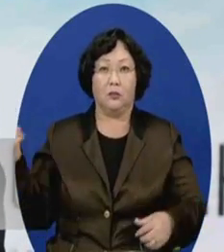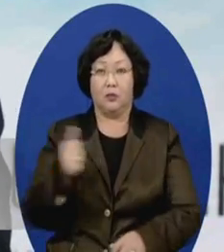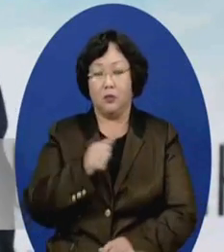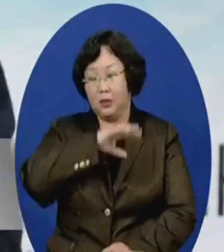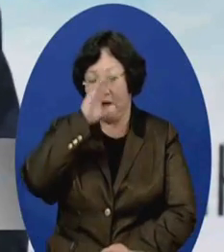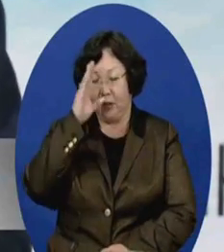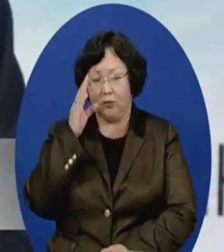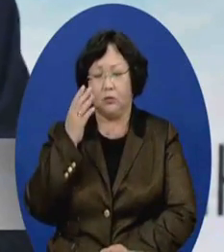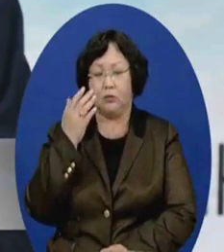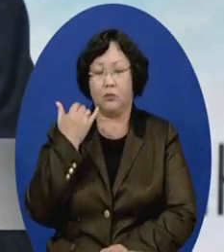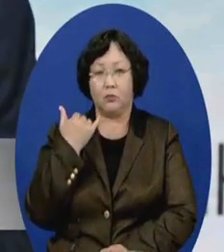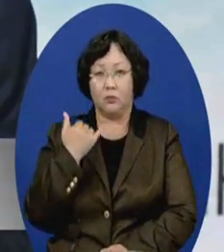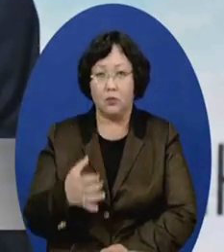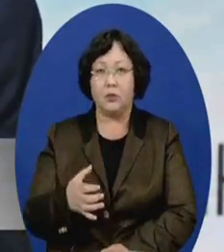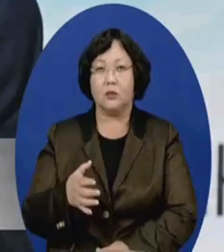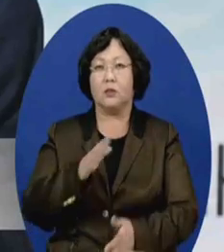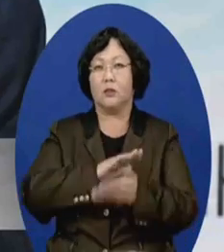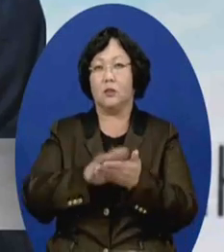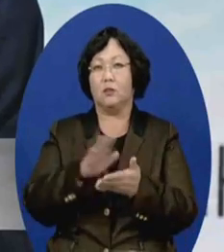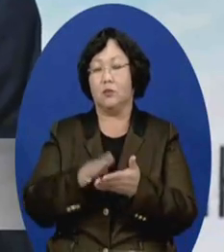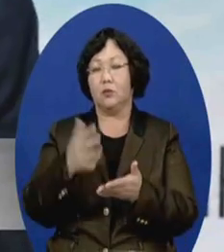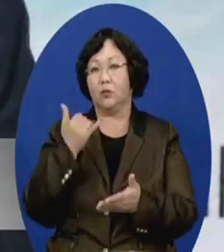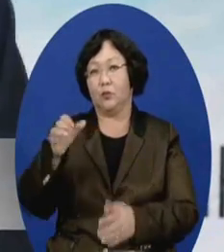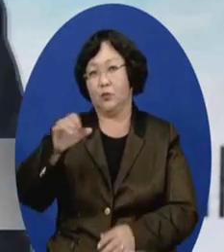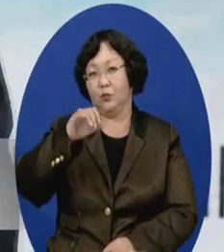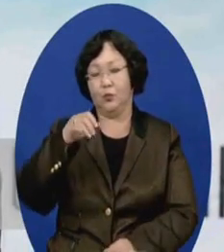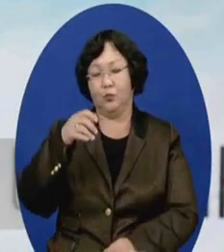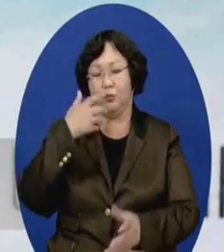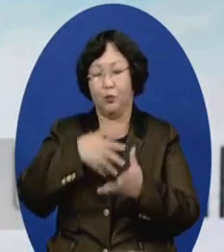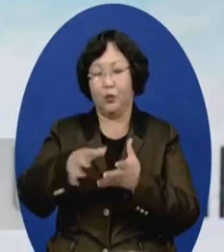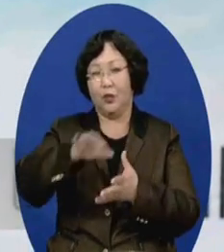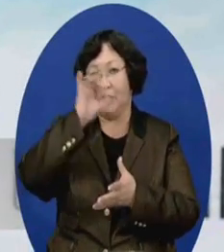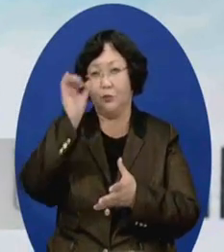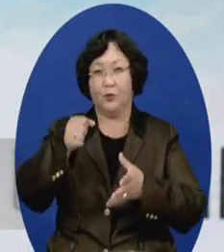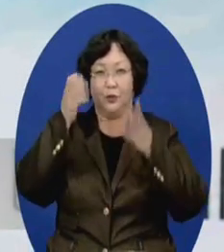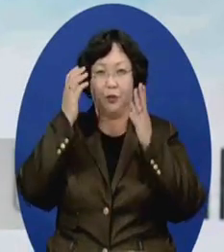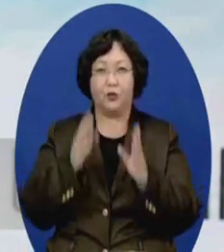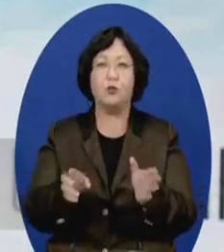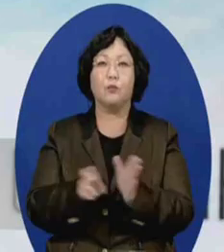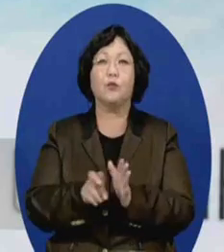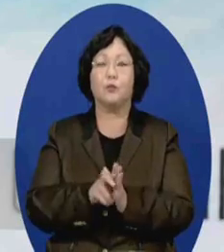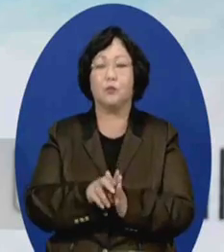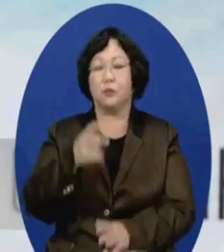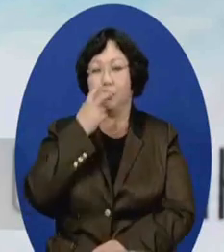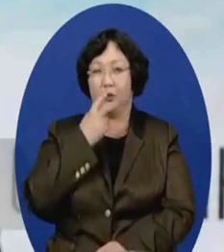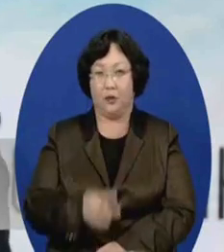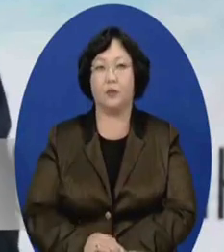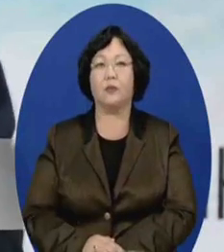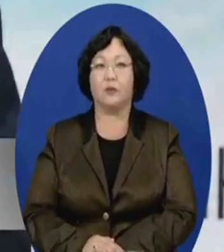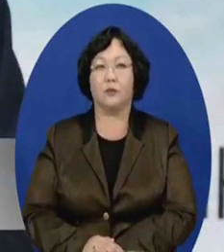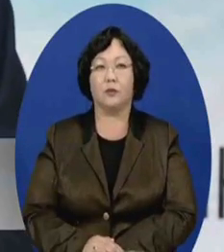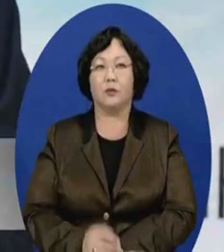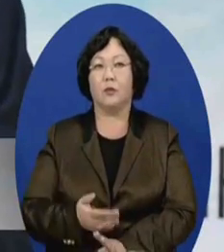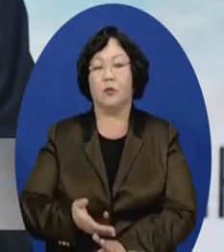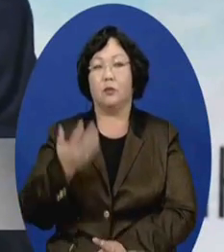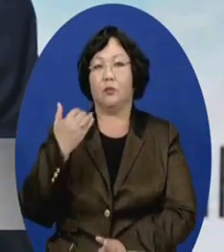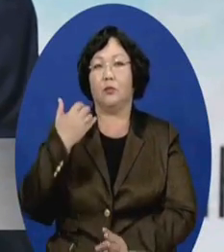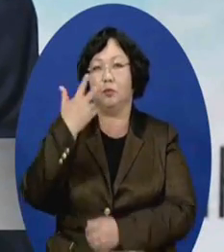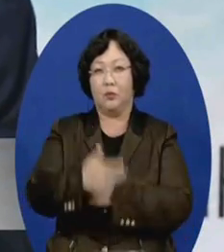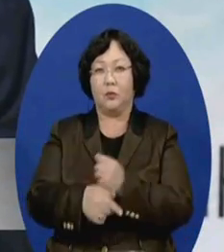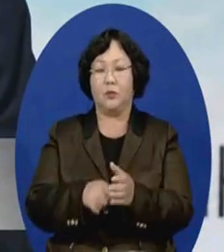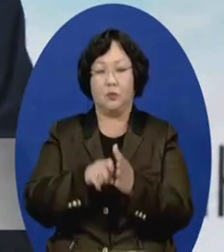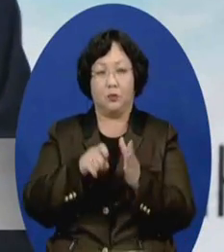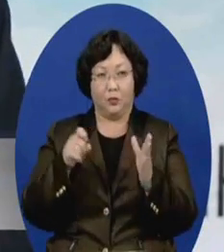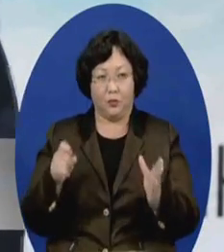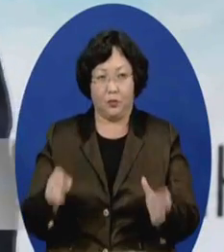халуун ус, цэвэр ус одоо бохирын асуудлыг зохицуулах шийдвэрлэх юм зайлшгүй шаардлага байгаа гэж харж байгаа. Өнгөрсөн одоо ирэх 3 жил